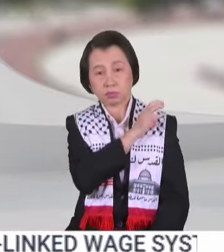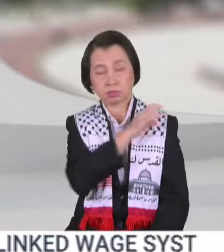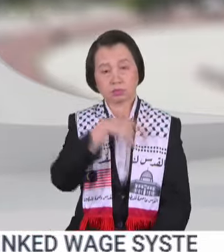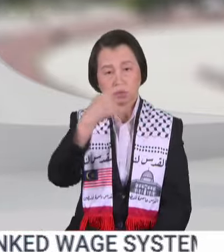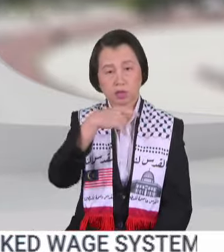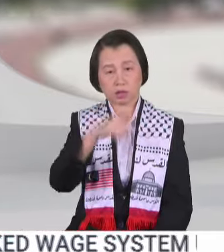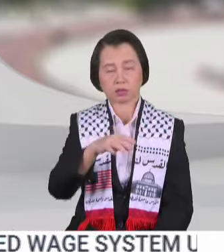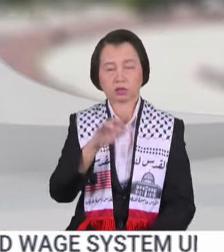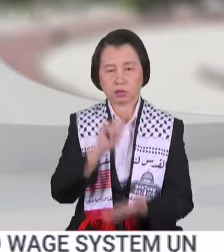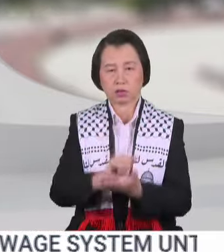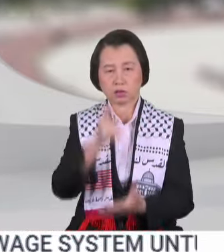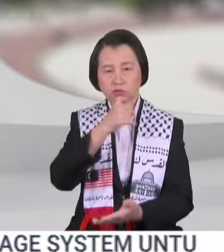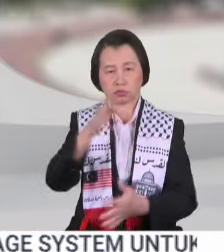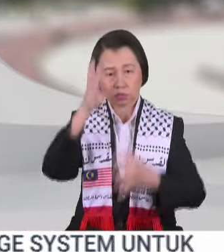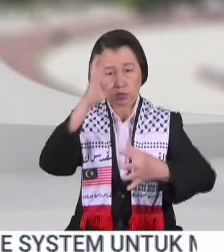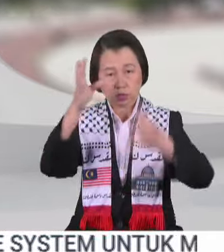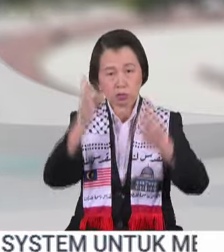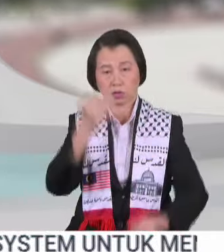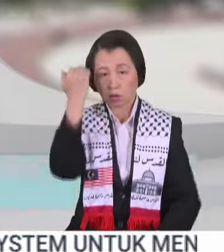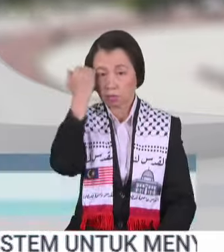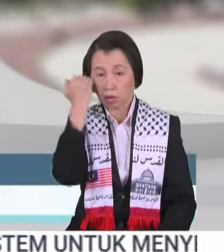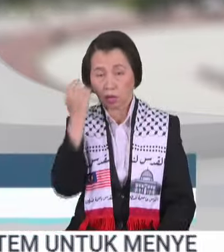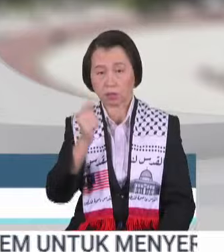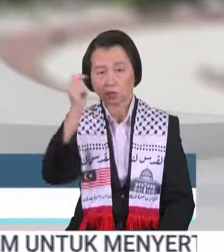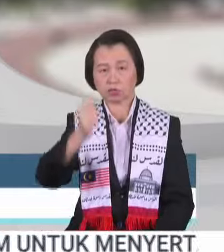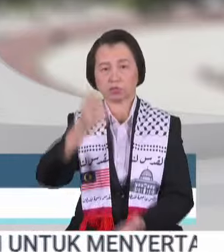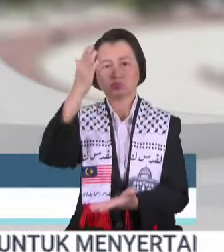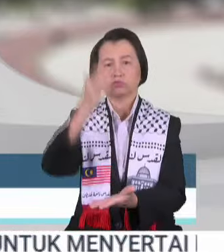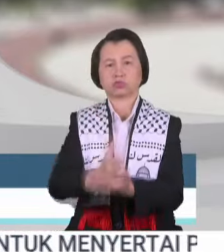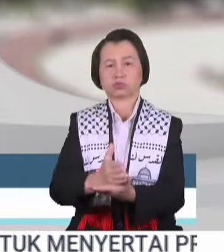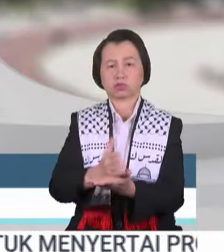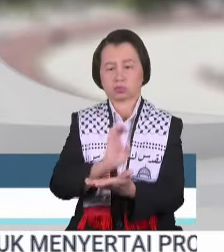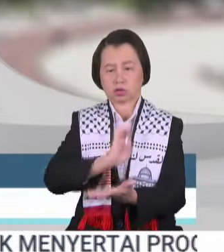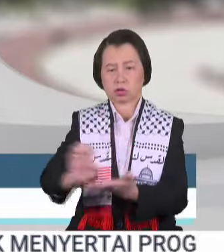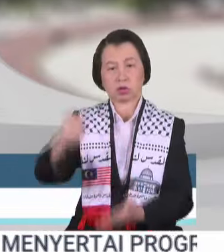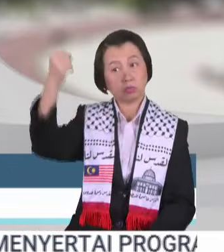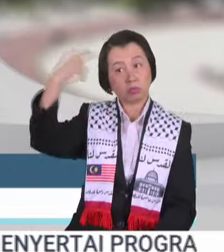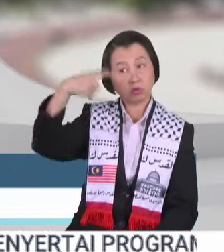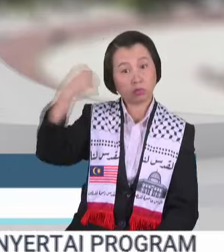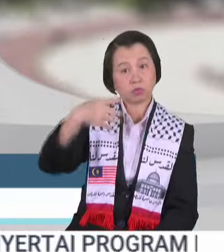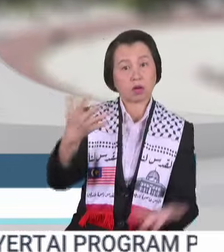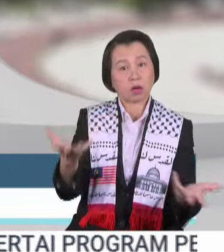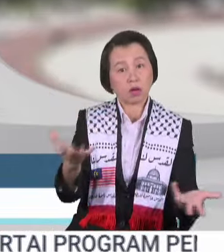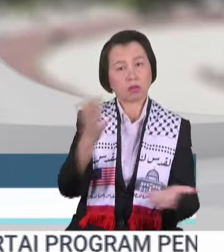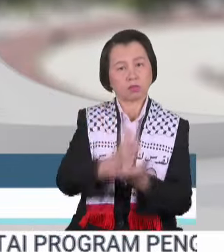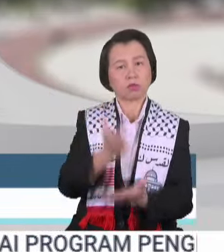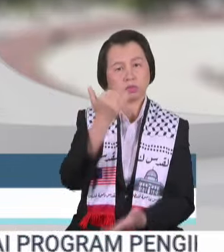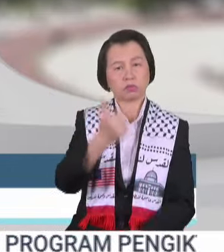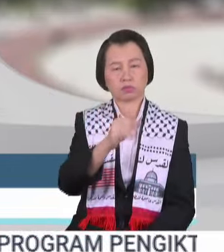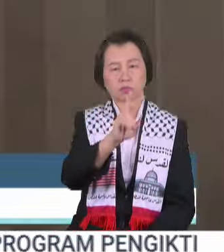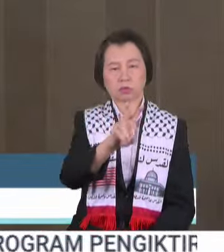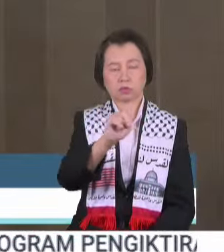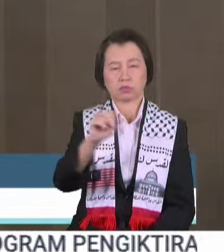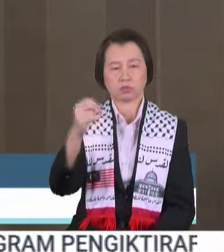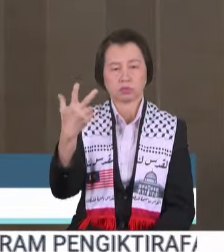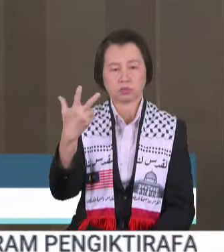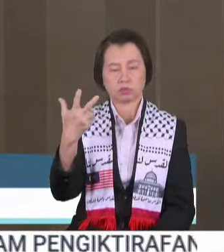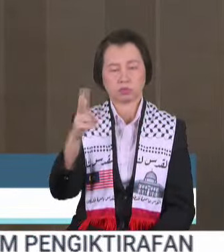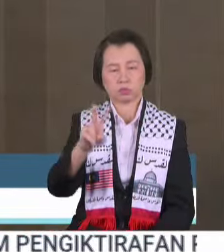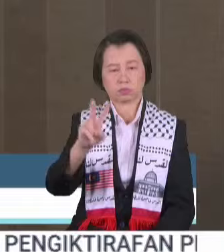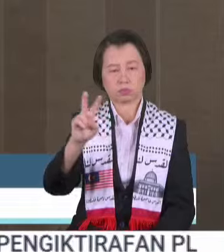berkata, ia berikutan keputusan Mahkamah Tinggi menghentikan kenaikan elang pesara pada 2013.